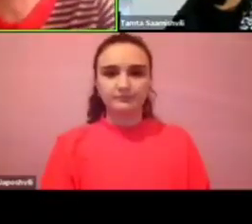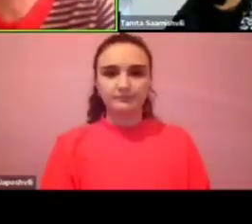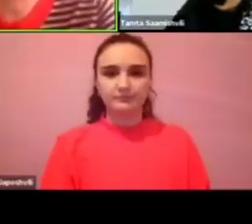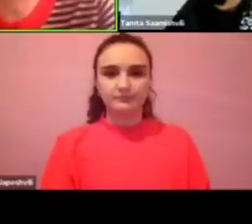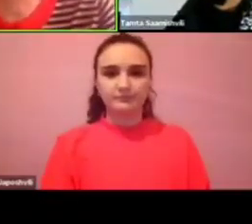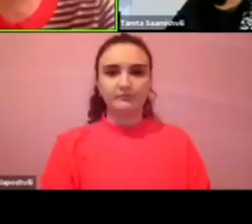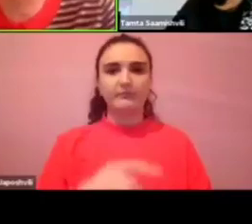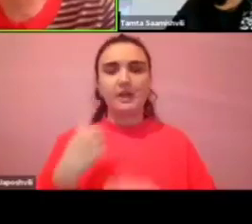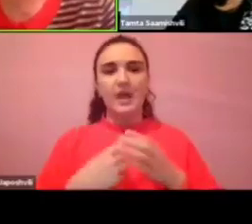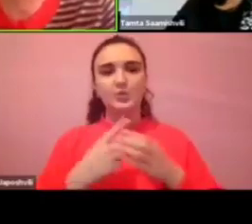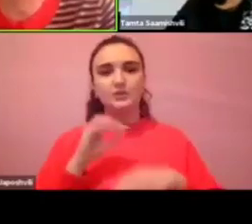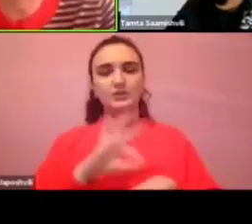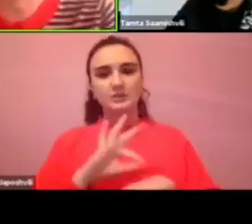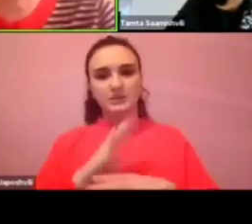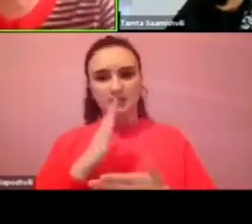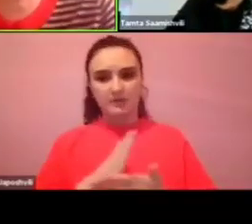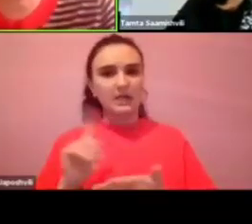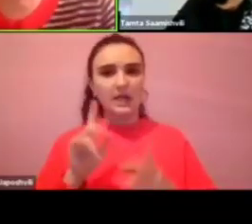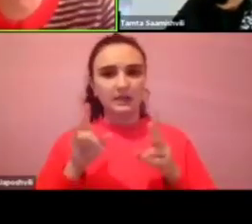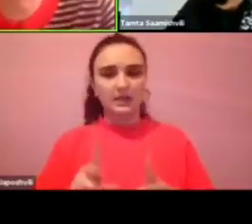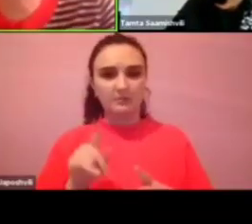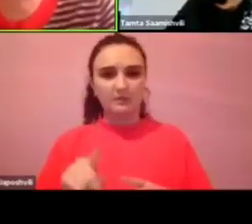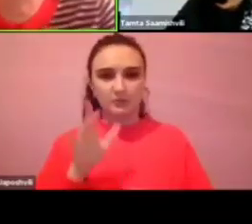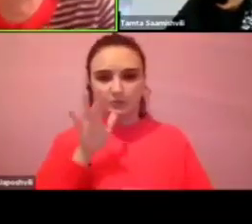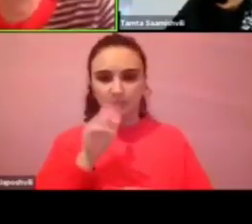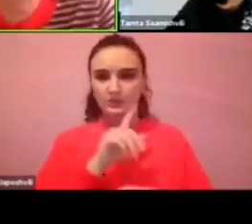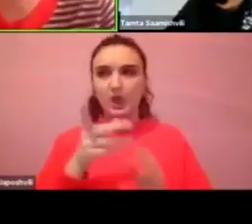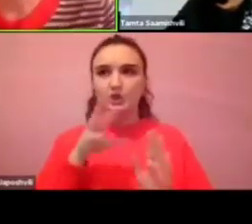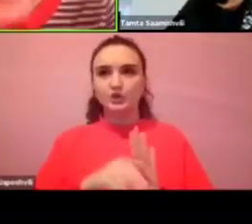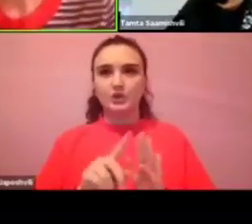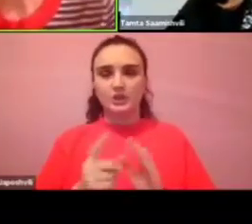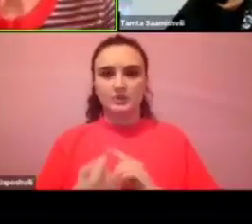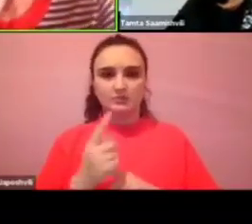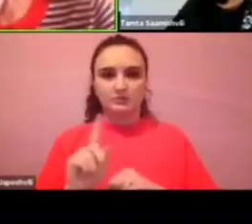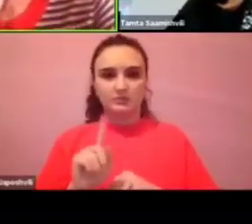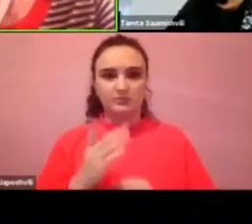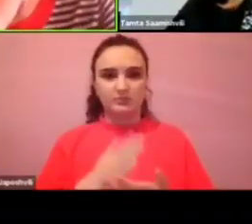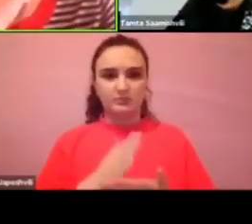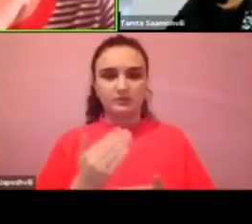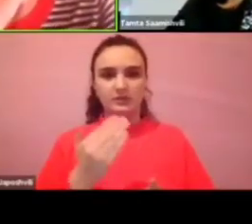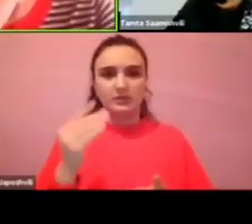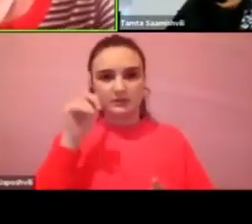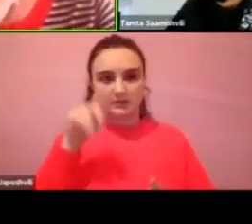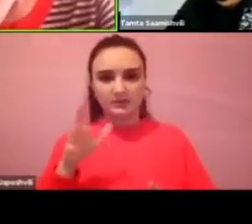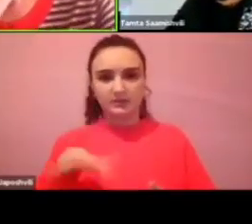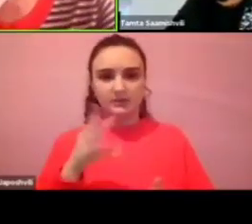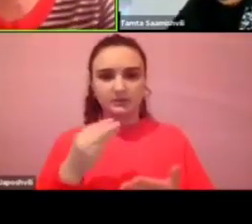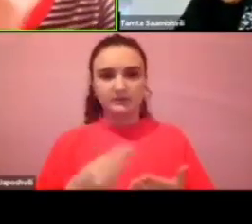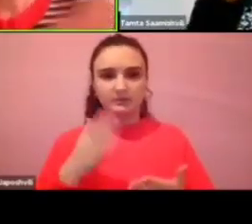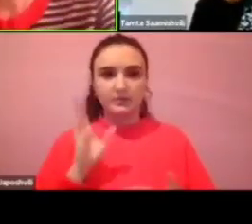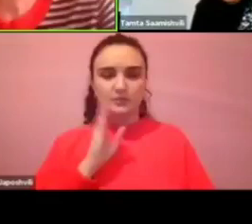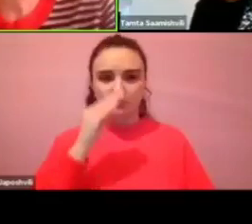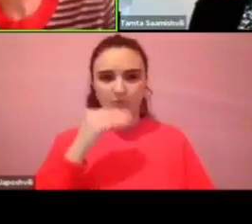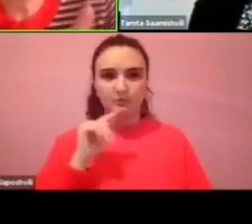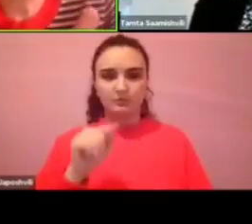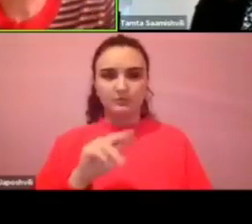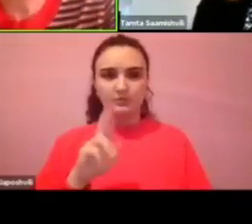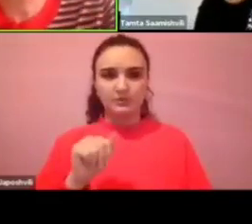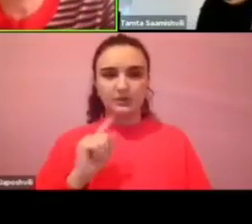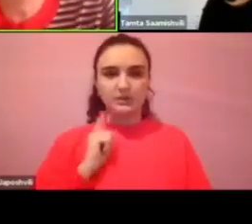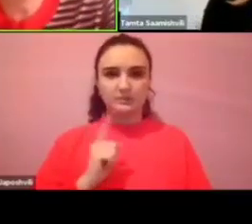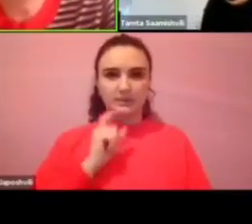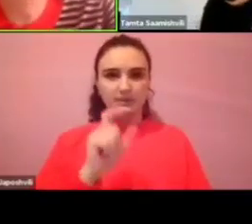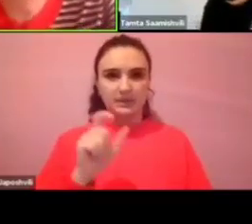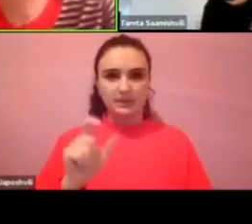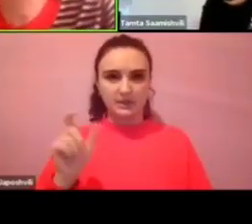ან აუტისტური სპექტრი გვაქვს. ძირითადად აი რაშია საქმე, ხო? თქვენ ციცით ძვირფასო მშობლებოდა